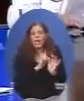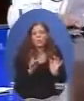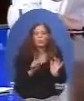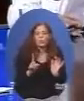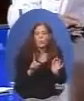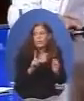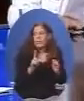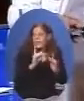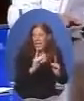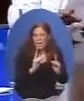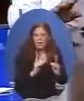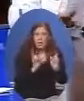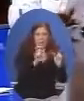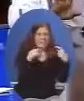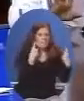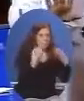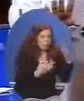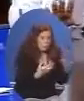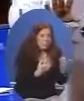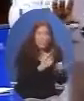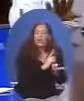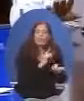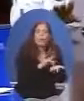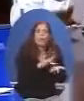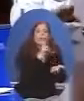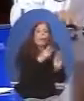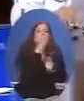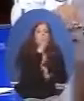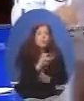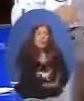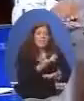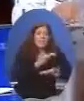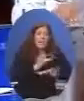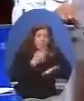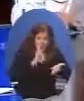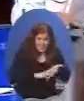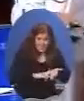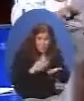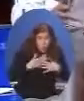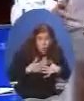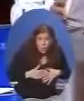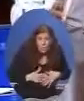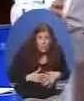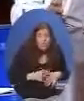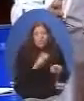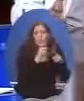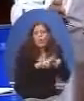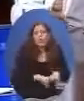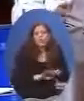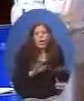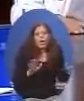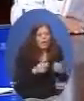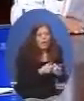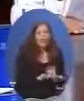לא משפטית, ולא במערכת הרווחה, אין לו שום מקום שהוא יכול לפנות אליו ולקבל את הצדק שאליו הוא טוען, לא נשאר